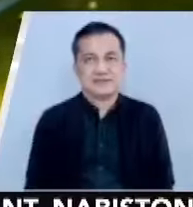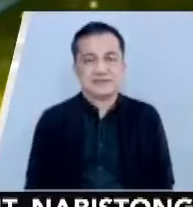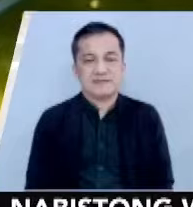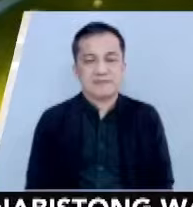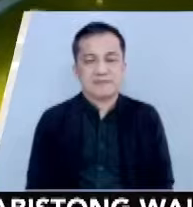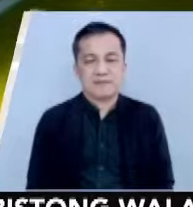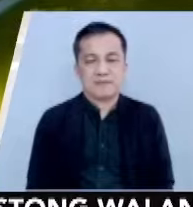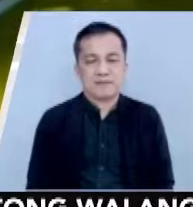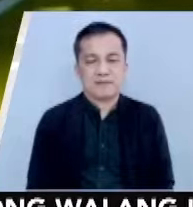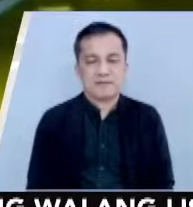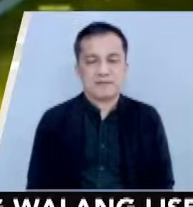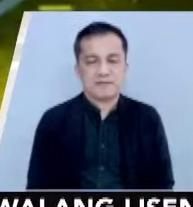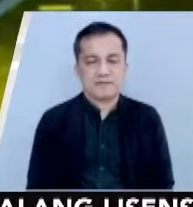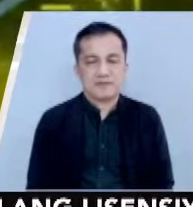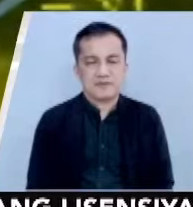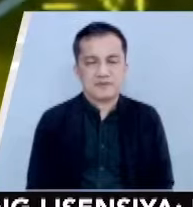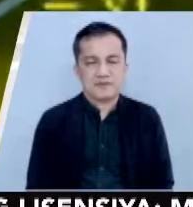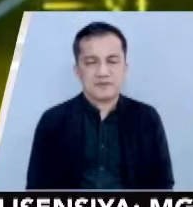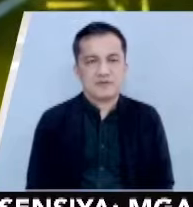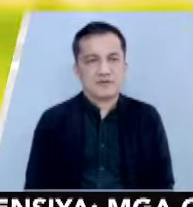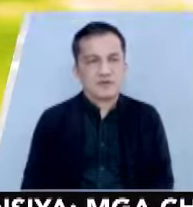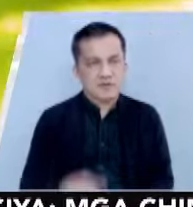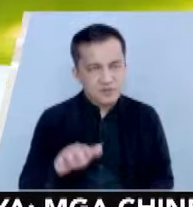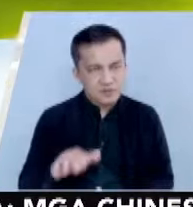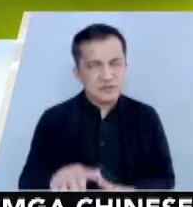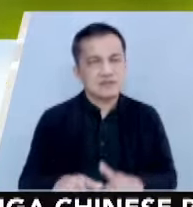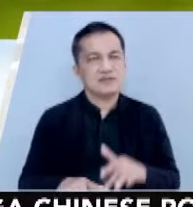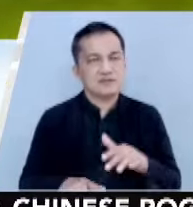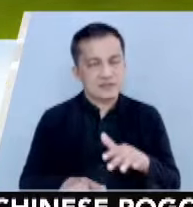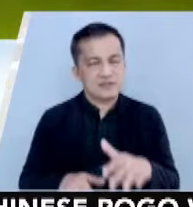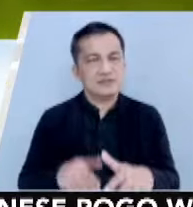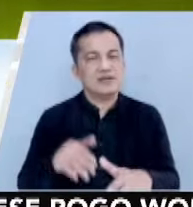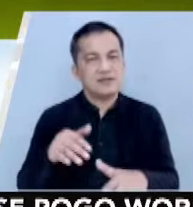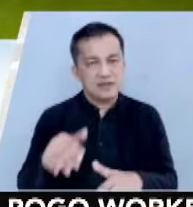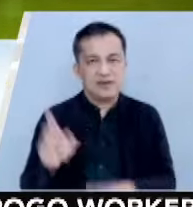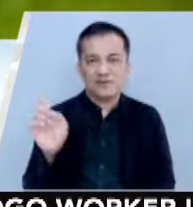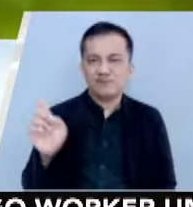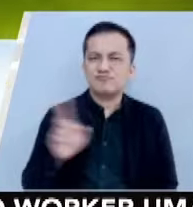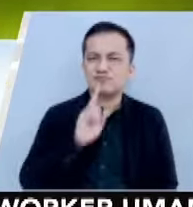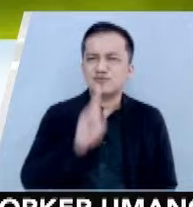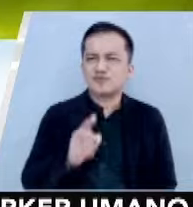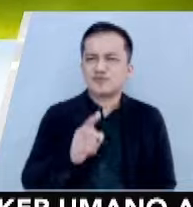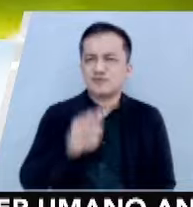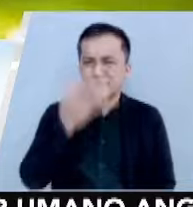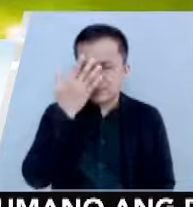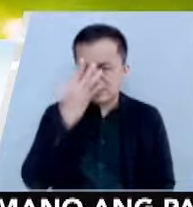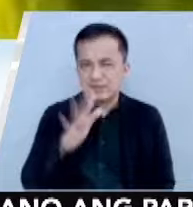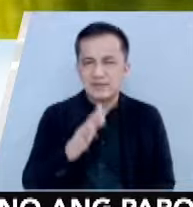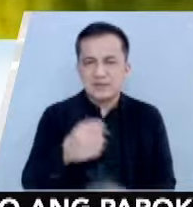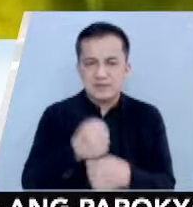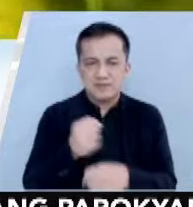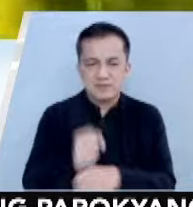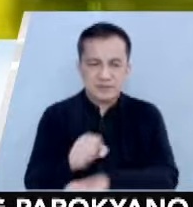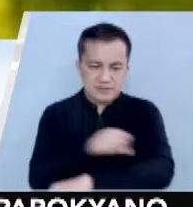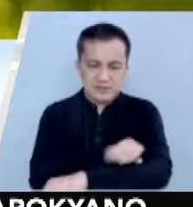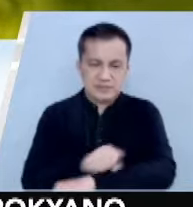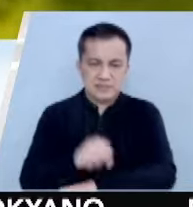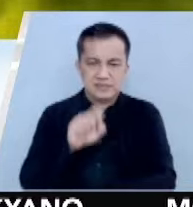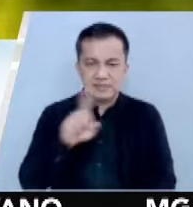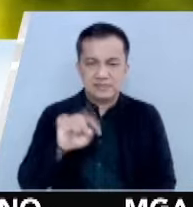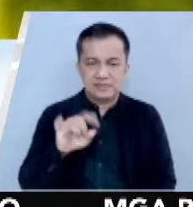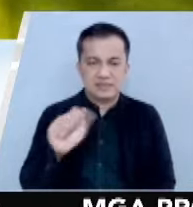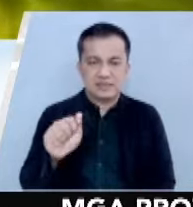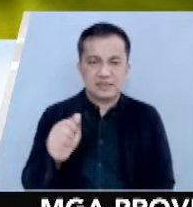Broken down and tired. Truly talented and made for the stage, si Zia Dantes na ibinida ang galing niya